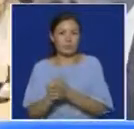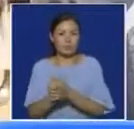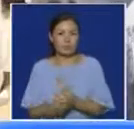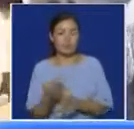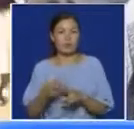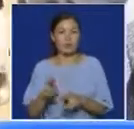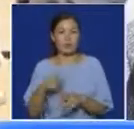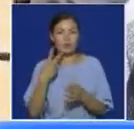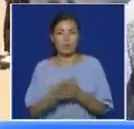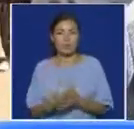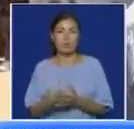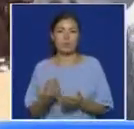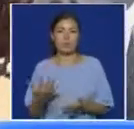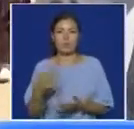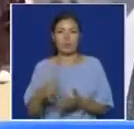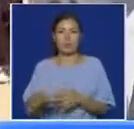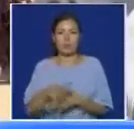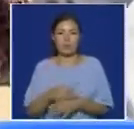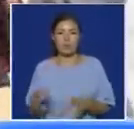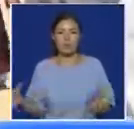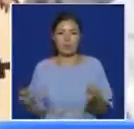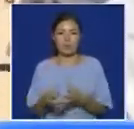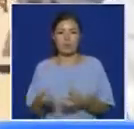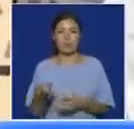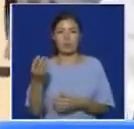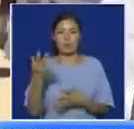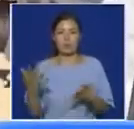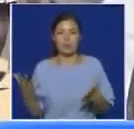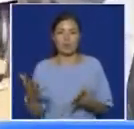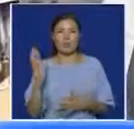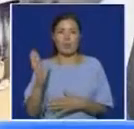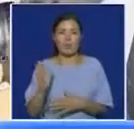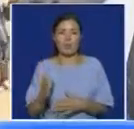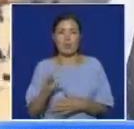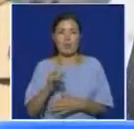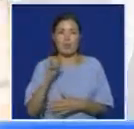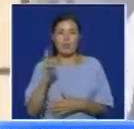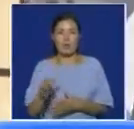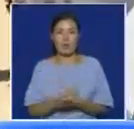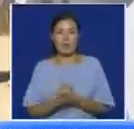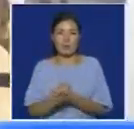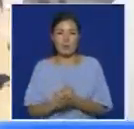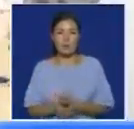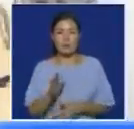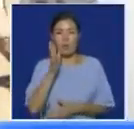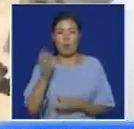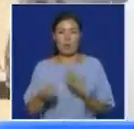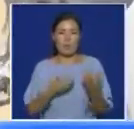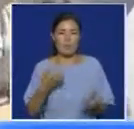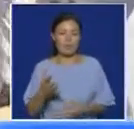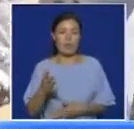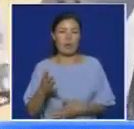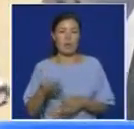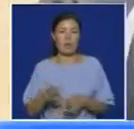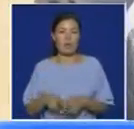бірлестігі, 50 жылдыға 50 жыл қосылып тағы да жасай берсін мәңгі Сенек тұтастығы. Болашағы жарқын келеше